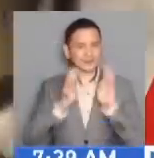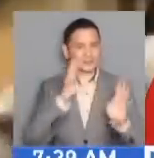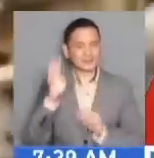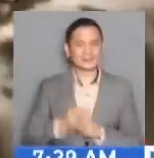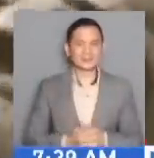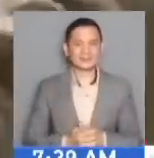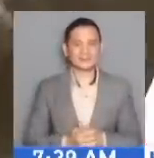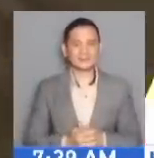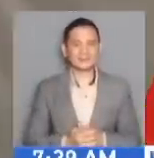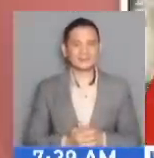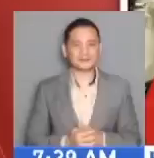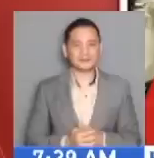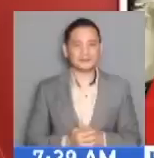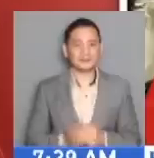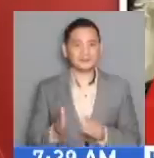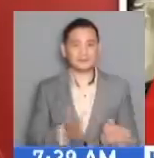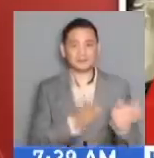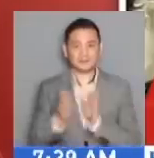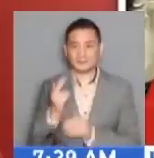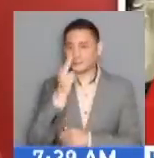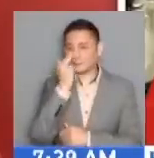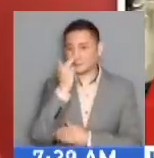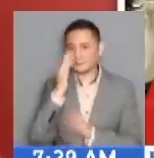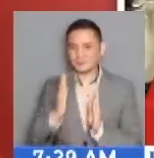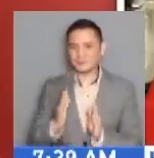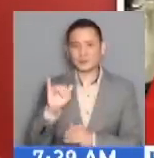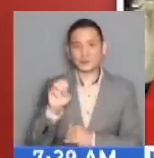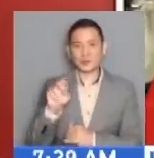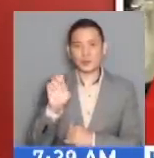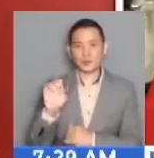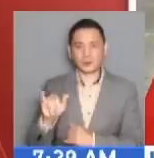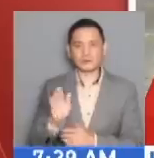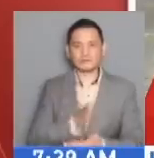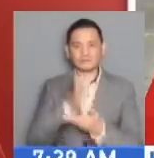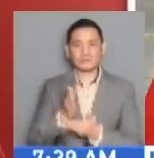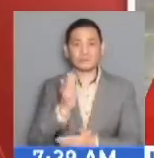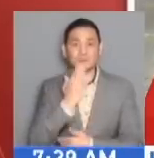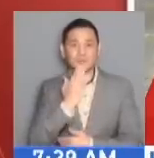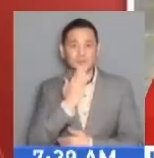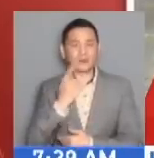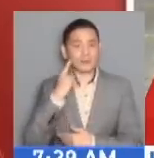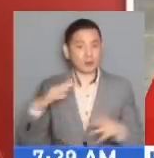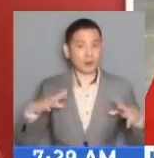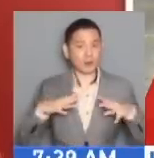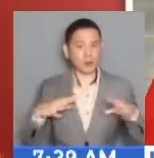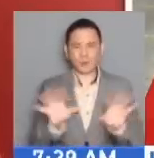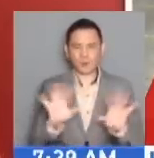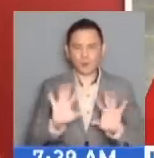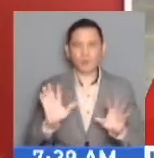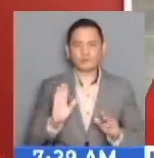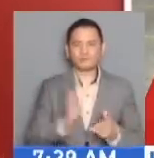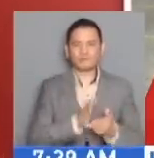stand-up comedian na si Jokoy bumisita sa Bacolod City. Pero hindi lang para magbakasyon. Dumalo siya sa ribbon cutting ng